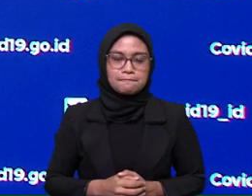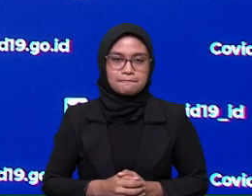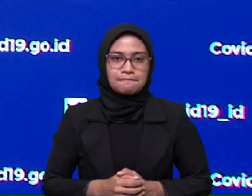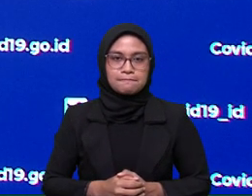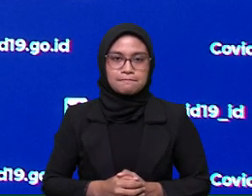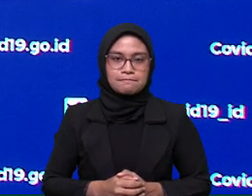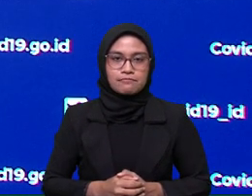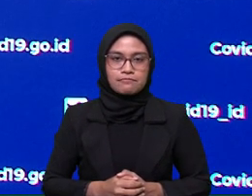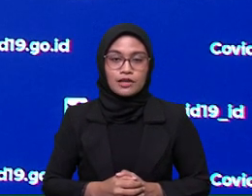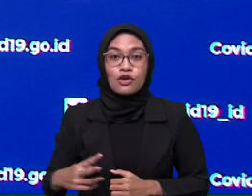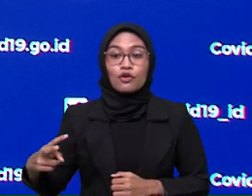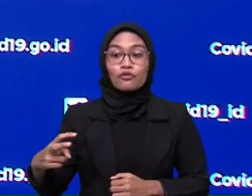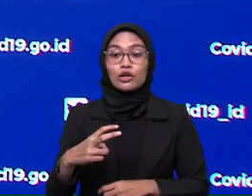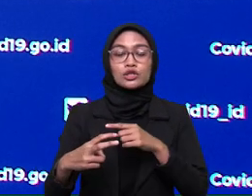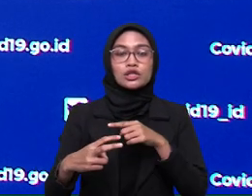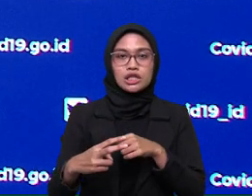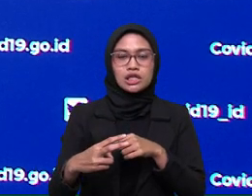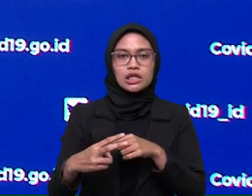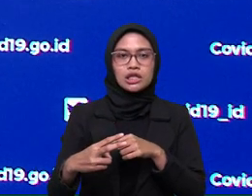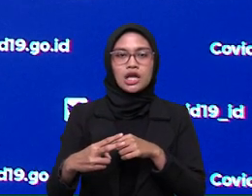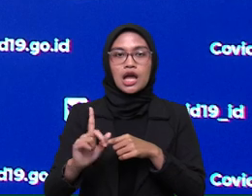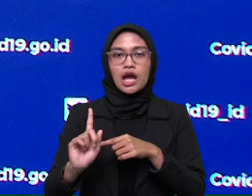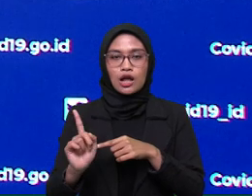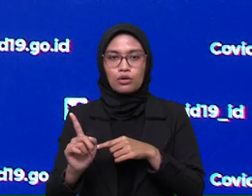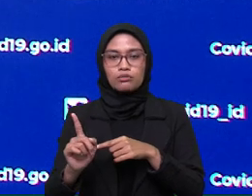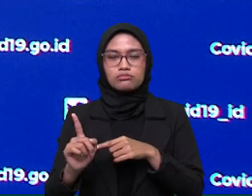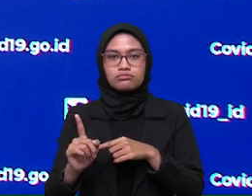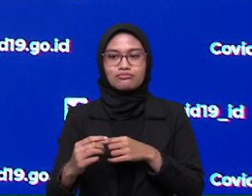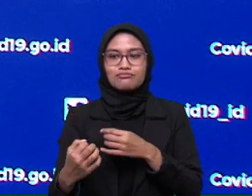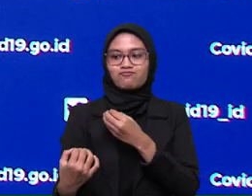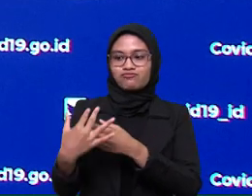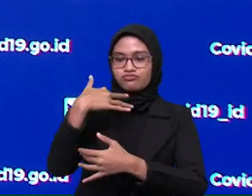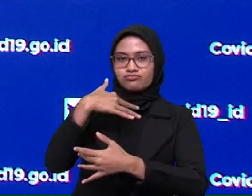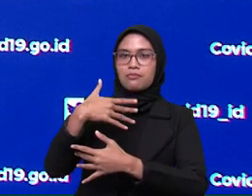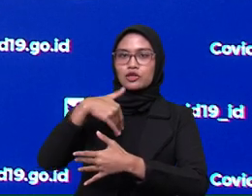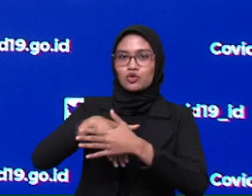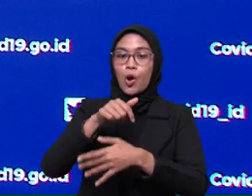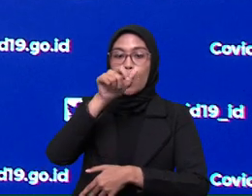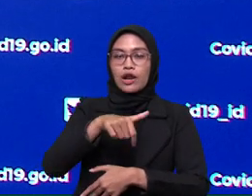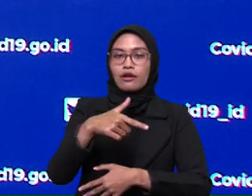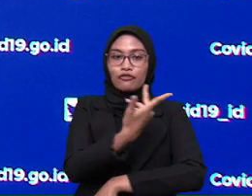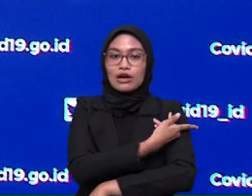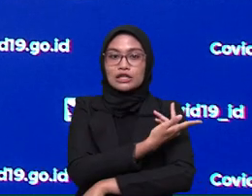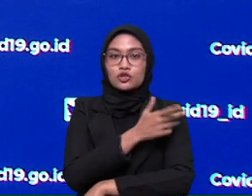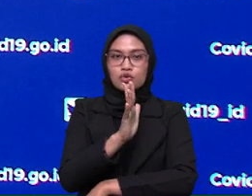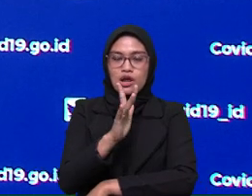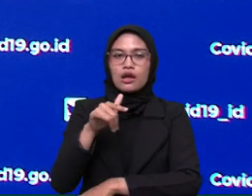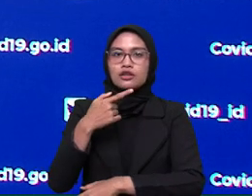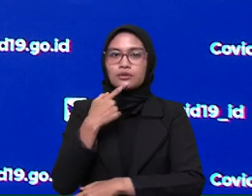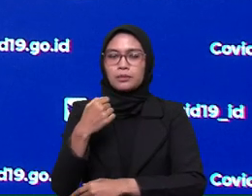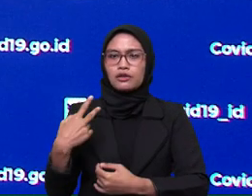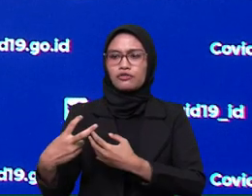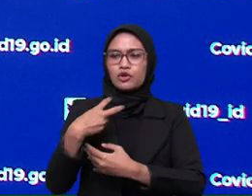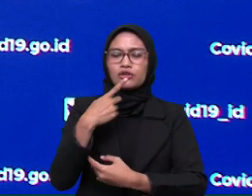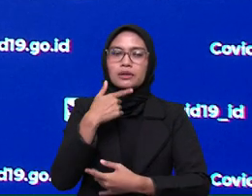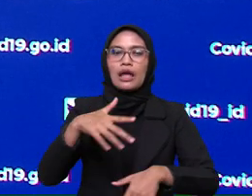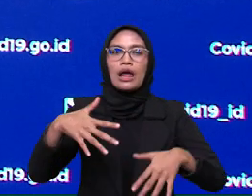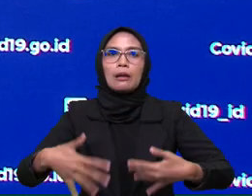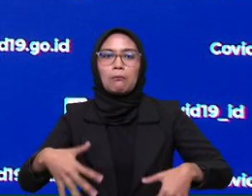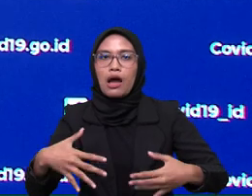dapat menurun Jika seseorang telah divaksin dibandingkan yang belum divaksin walau sudah terinfeksi sebelumnya